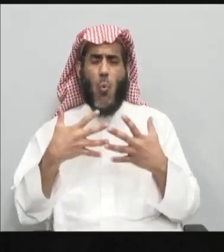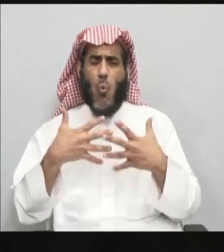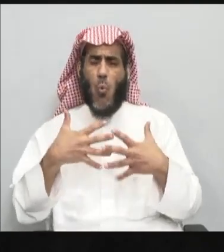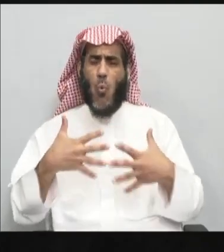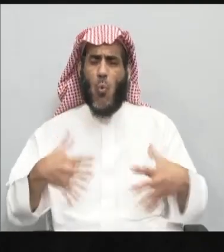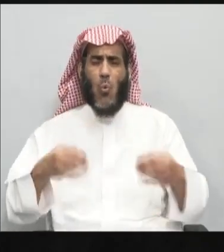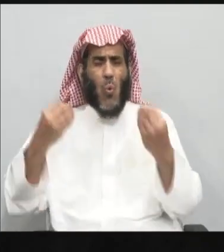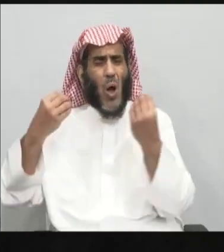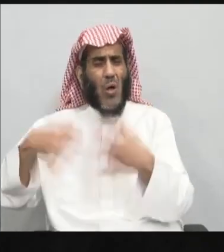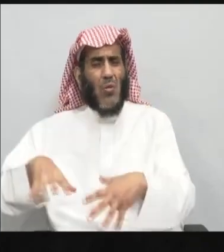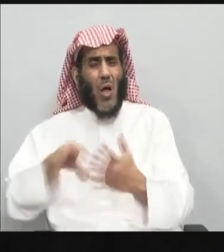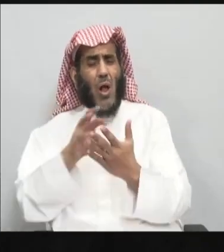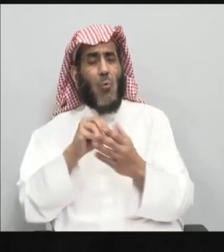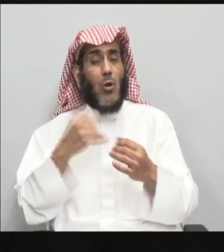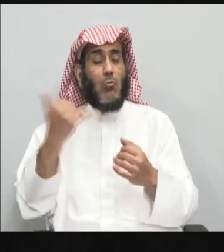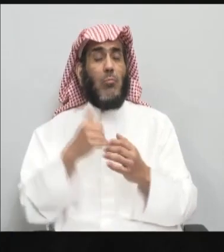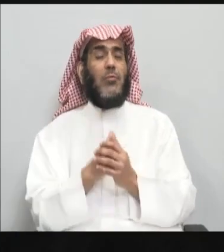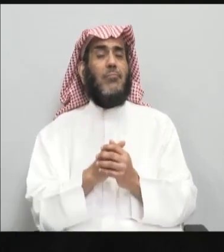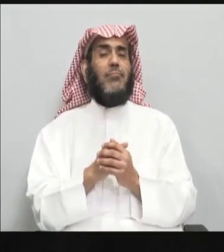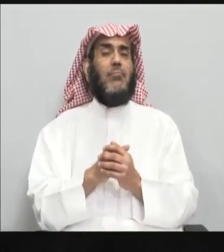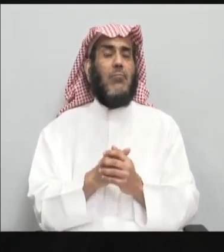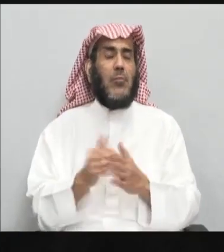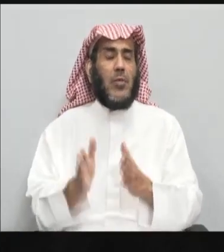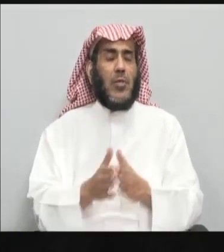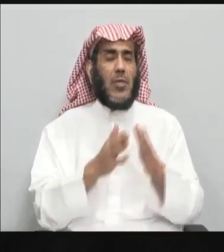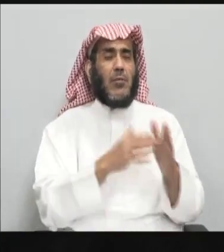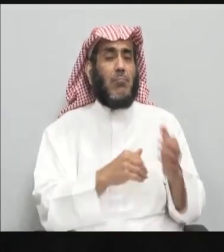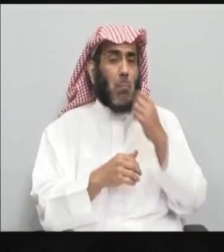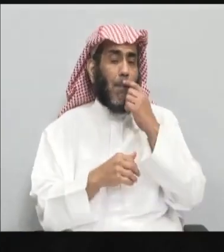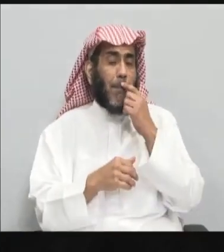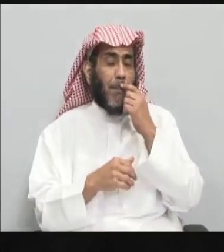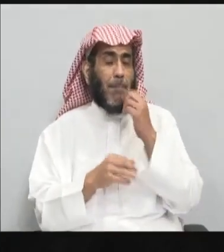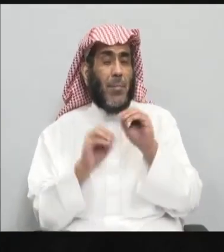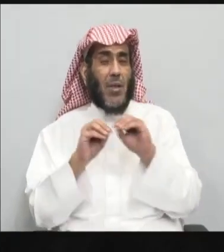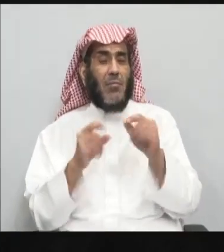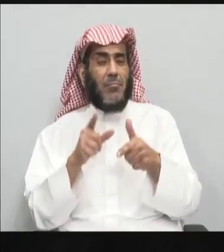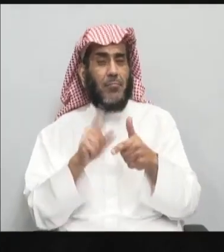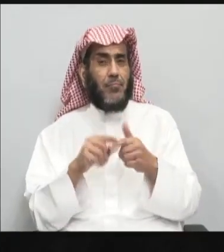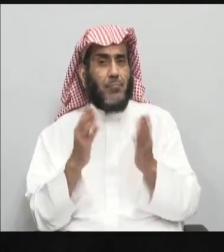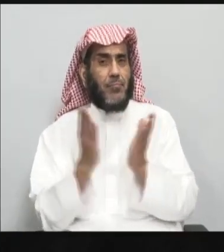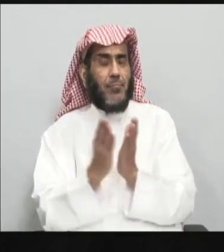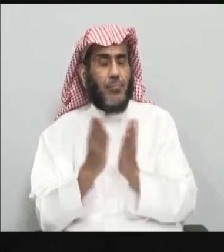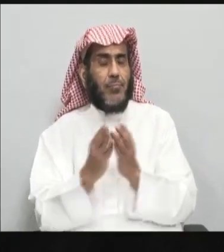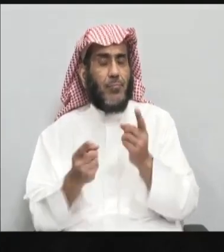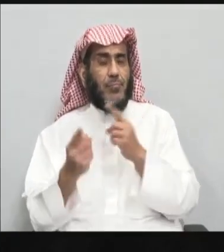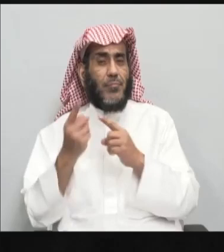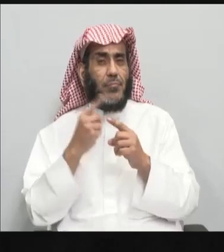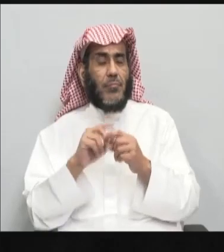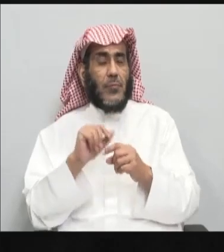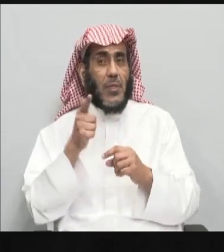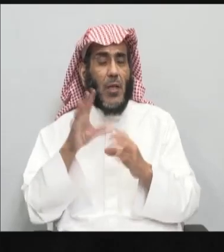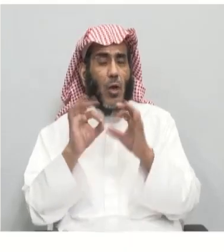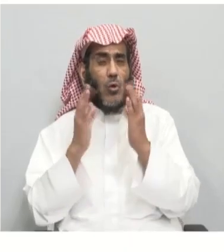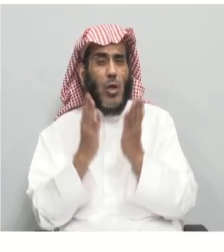واضاعه الموارد المهمه ننتقل الان ايضا تعرفنا في درسنا السابق قال